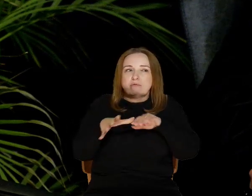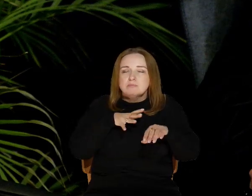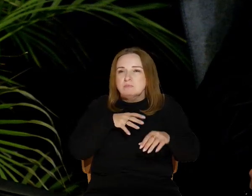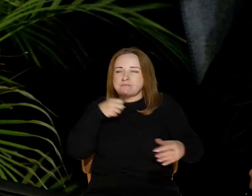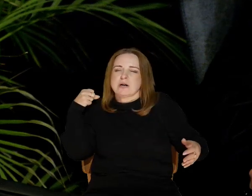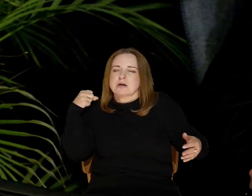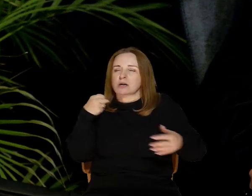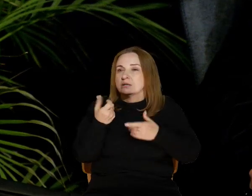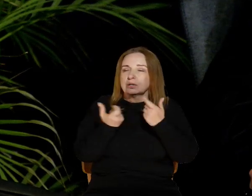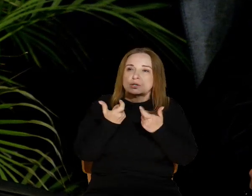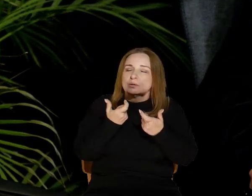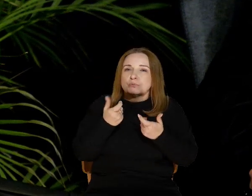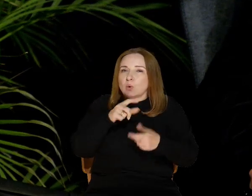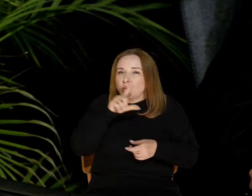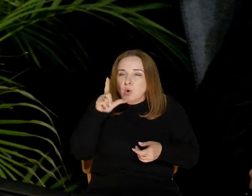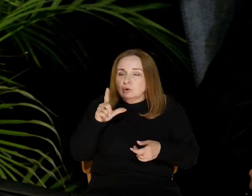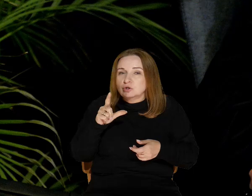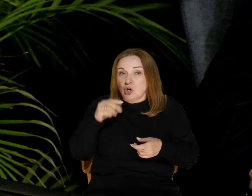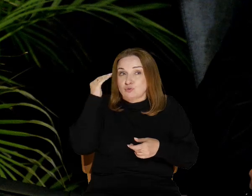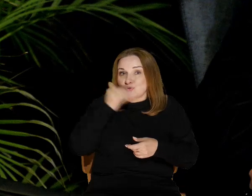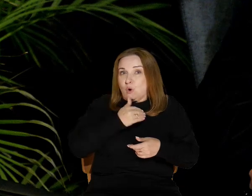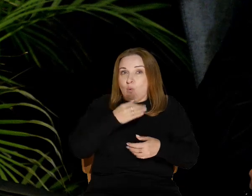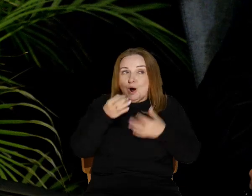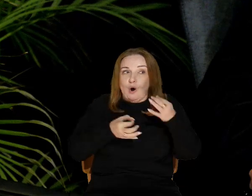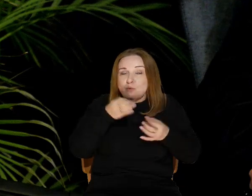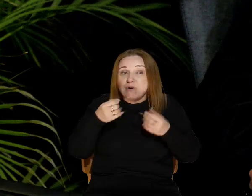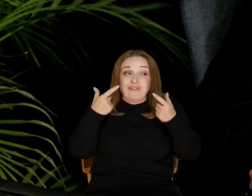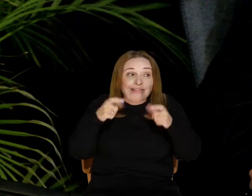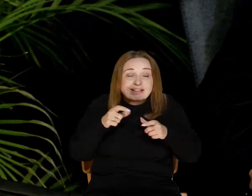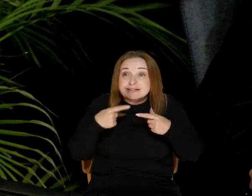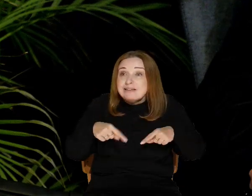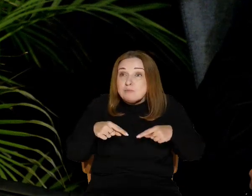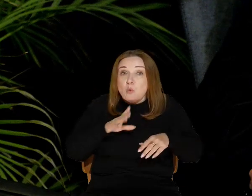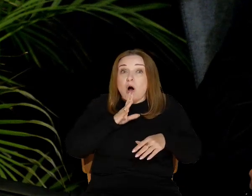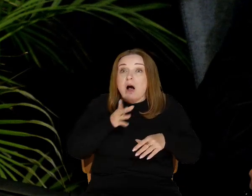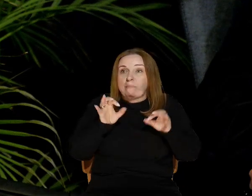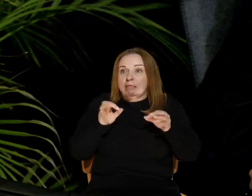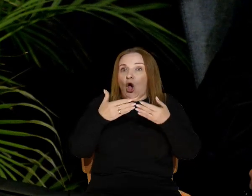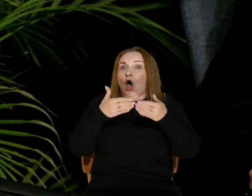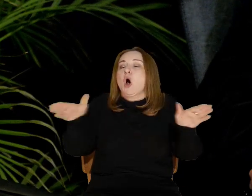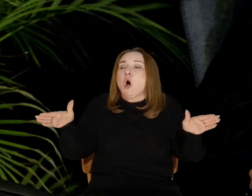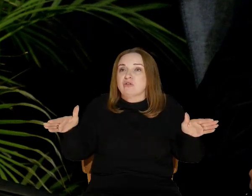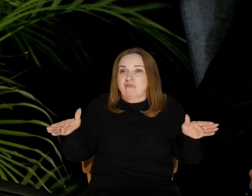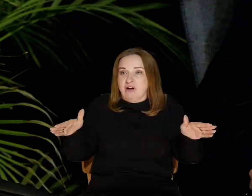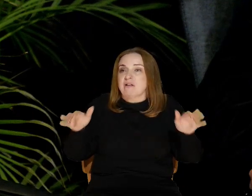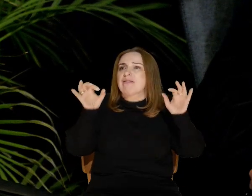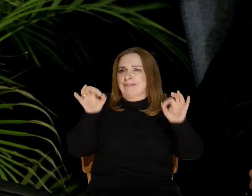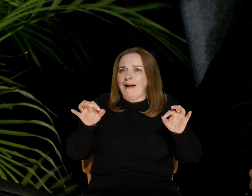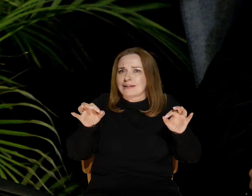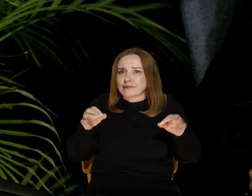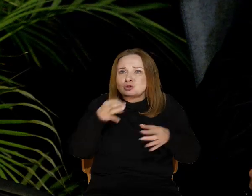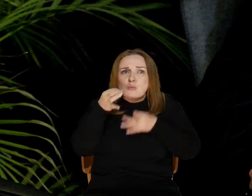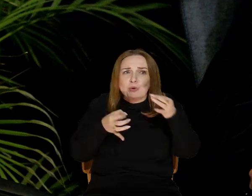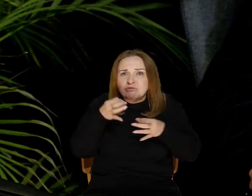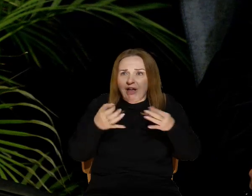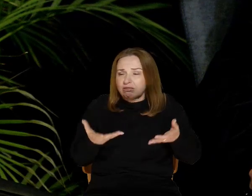o których się w ogóle przecież nie mówiło w szkołach, chyba od niedawna się w ogóle mówi w Ameryce otwarcie o tych linczach.